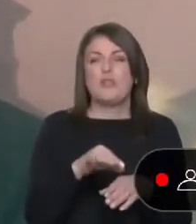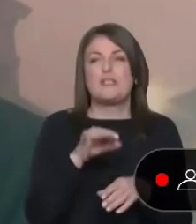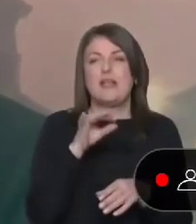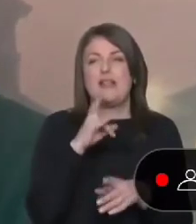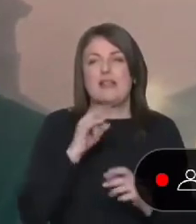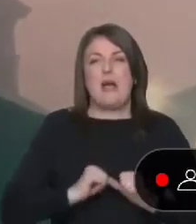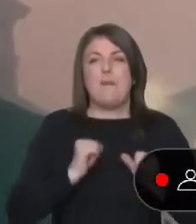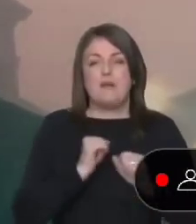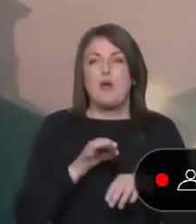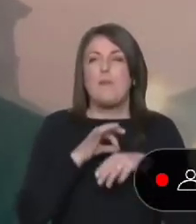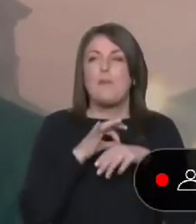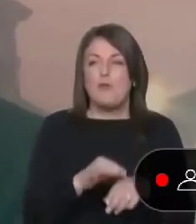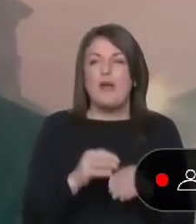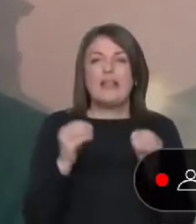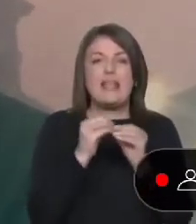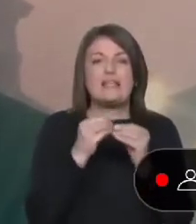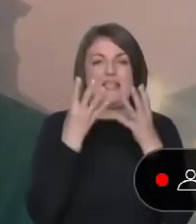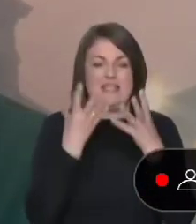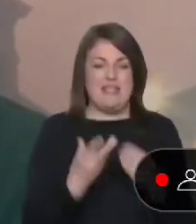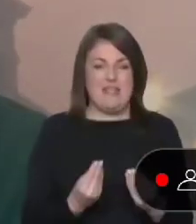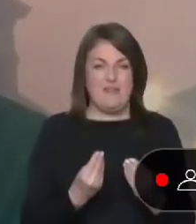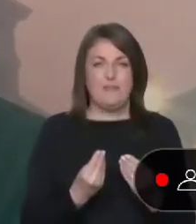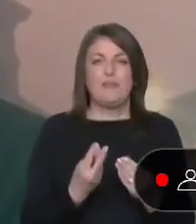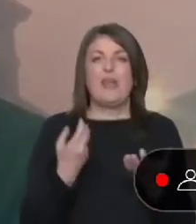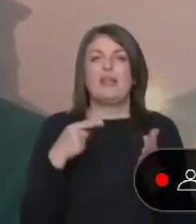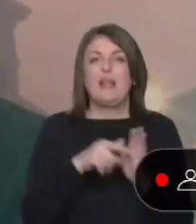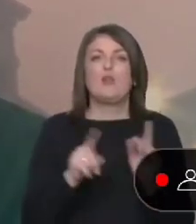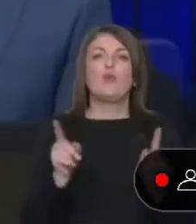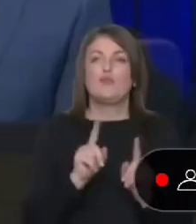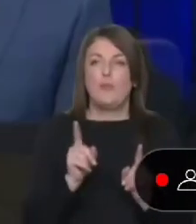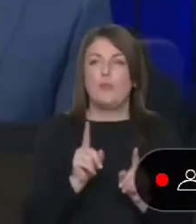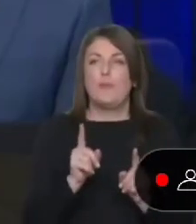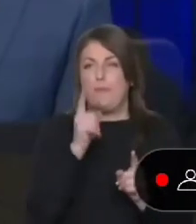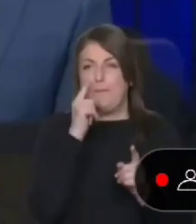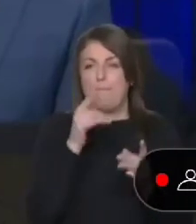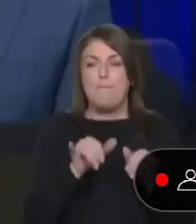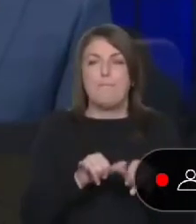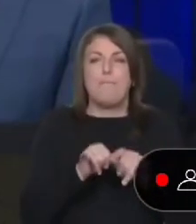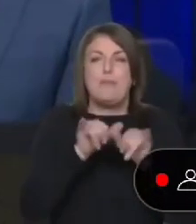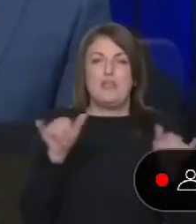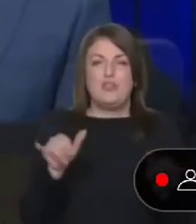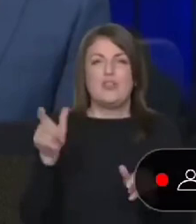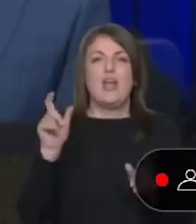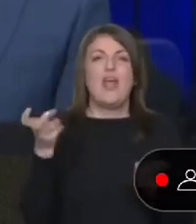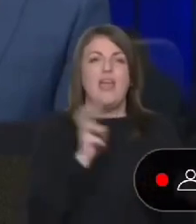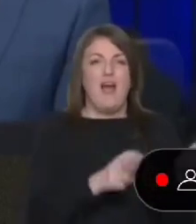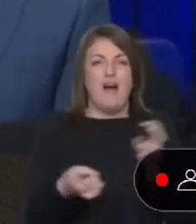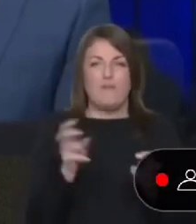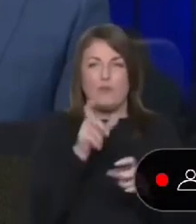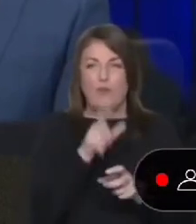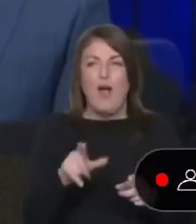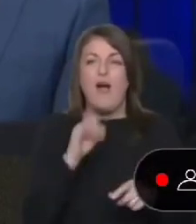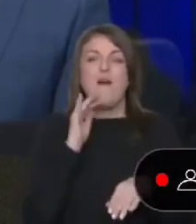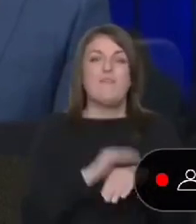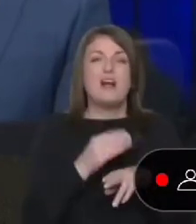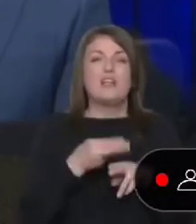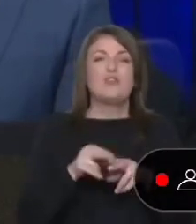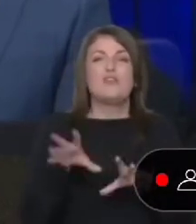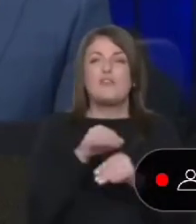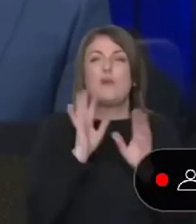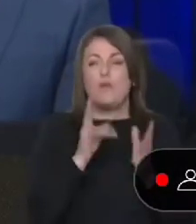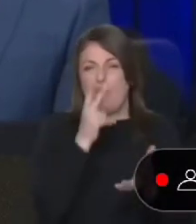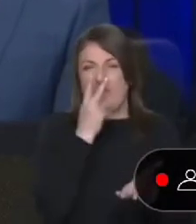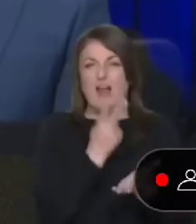намагатимуться проводити там 10 днів для того щоб збільшити явку Фактично це все буде